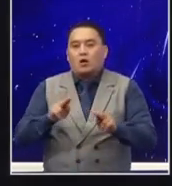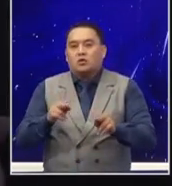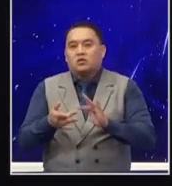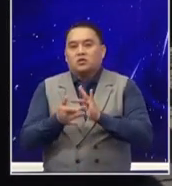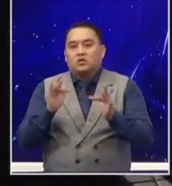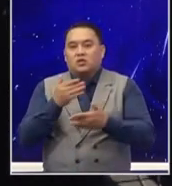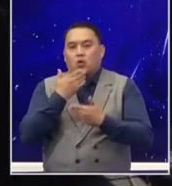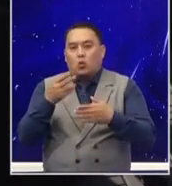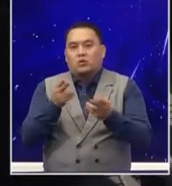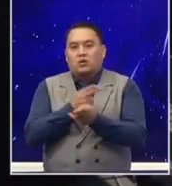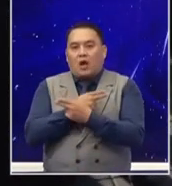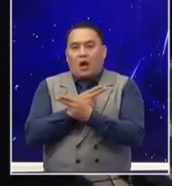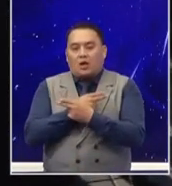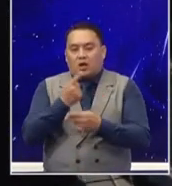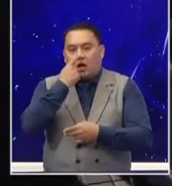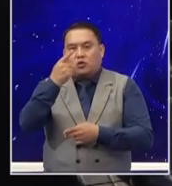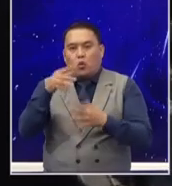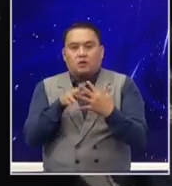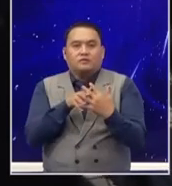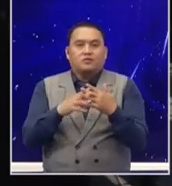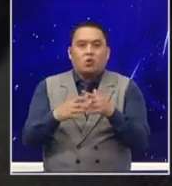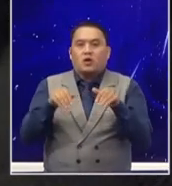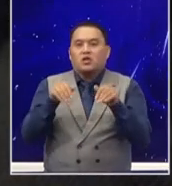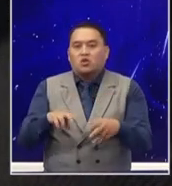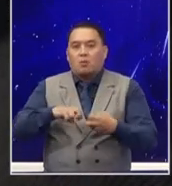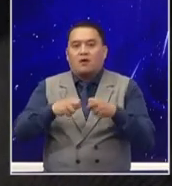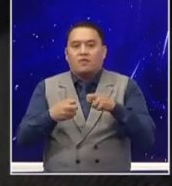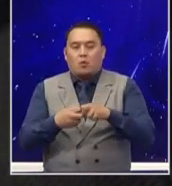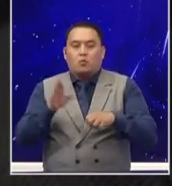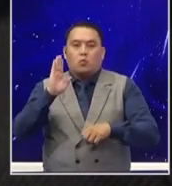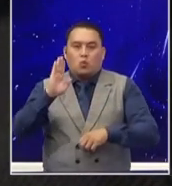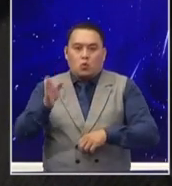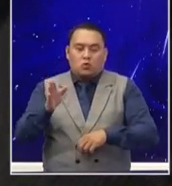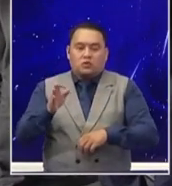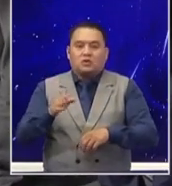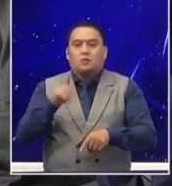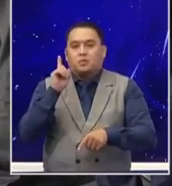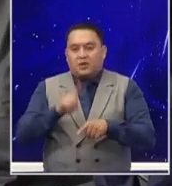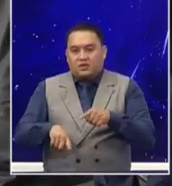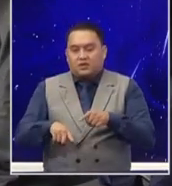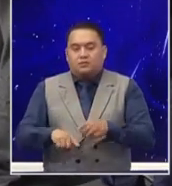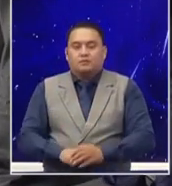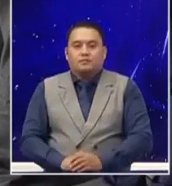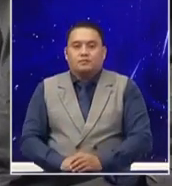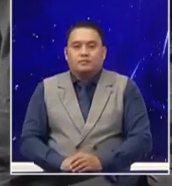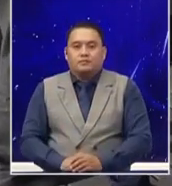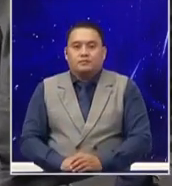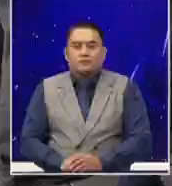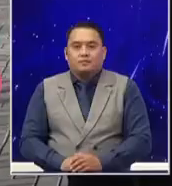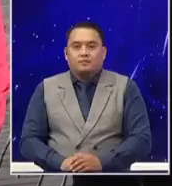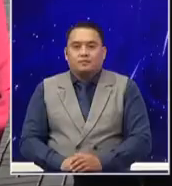отсутствует в основном в дачных массивах и отдаленных селах. Решение по этому вопросу будет, причем довольно скоро, заявил глава